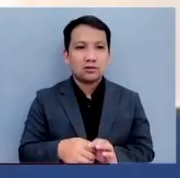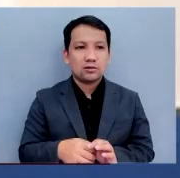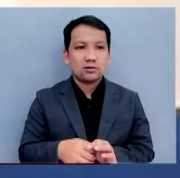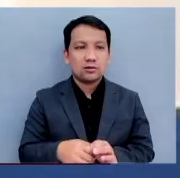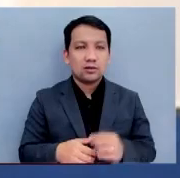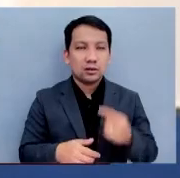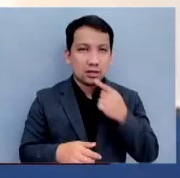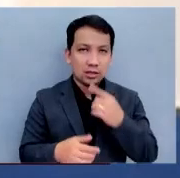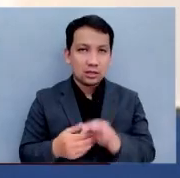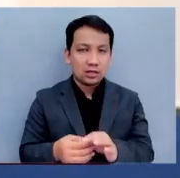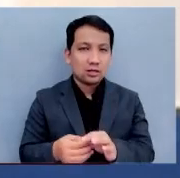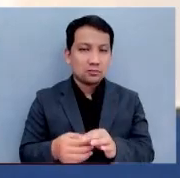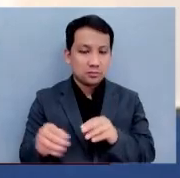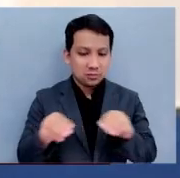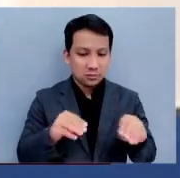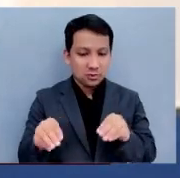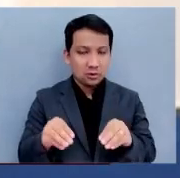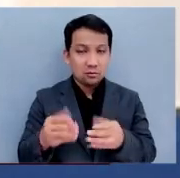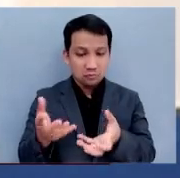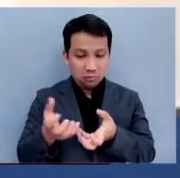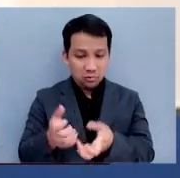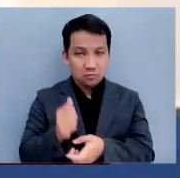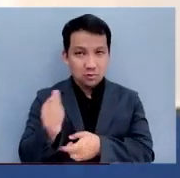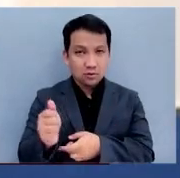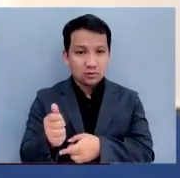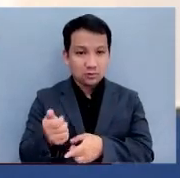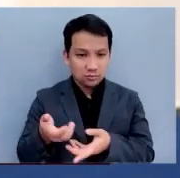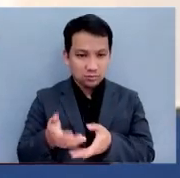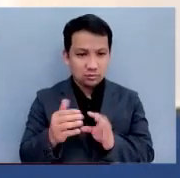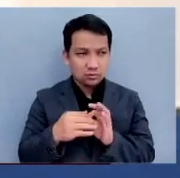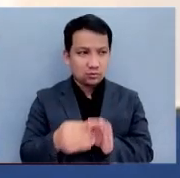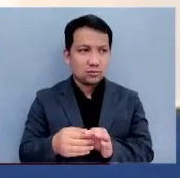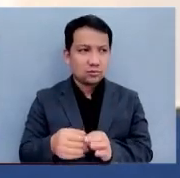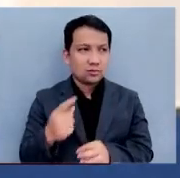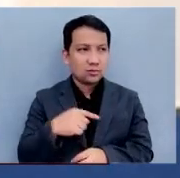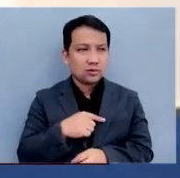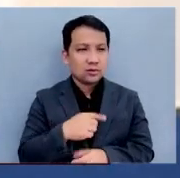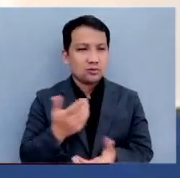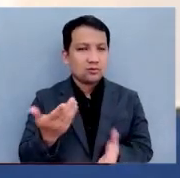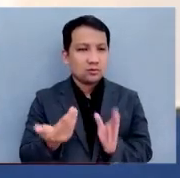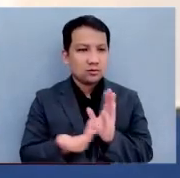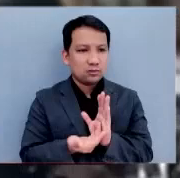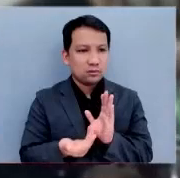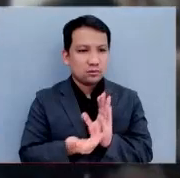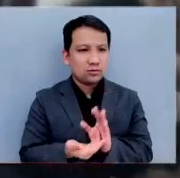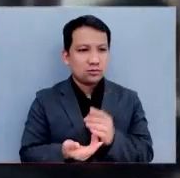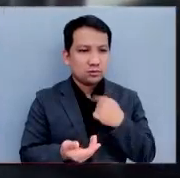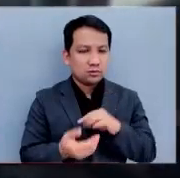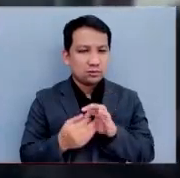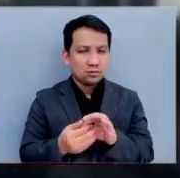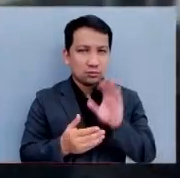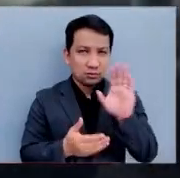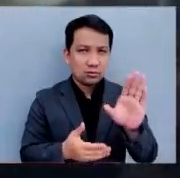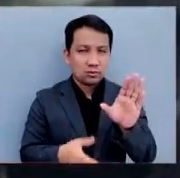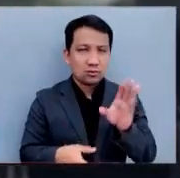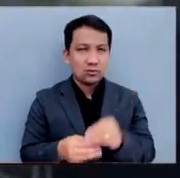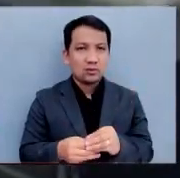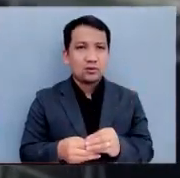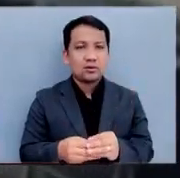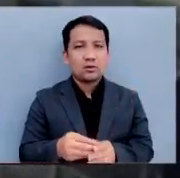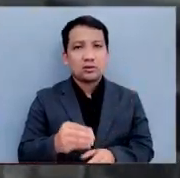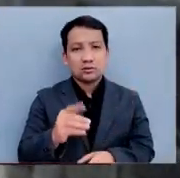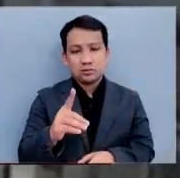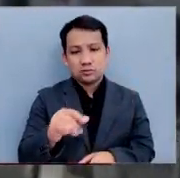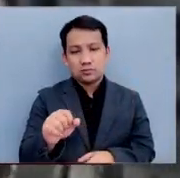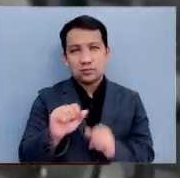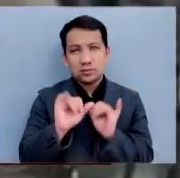kikilos. Tapos gusto nila, file kami ng file ng kaso, kahit wala kami ebidensya, hindi namin gagawin yun. May hirit pa ang kalihim sa anyay